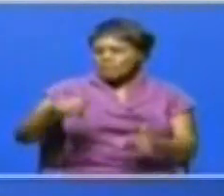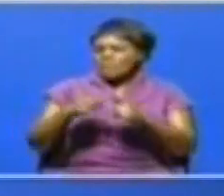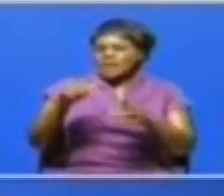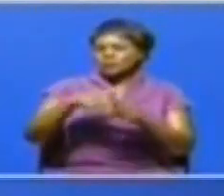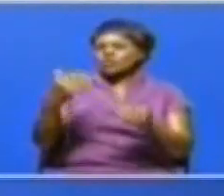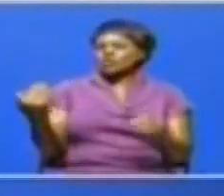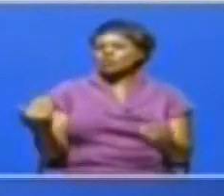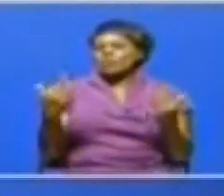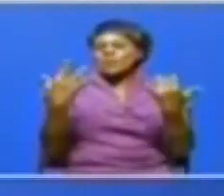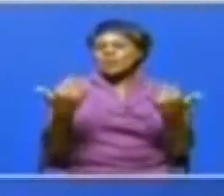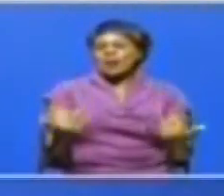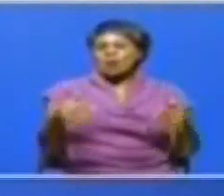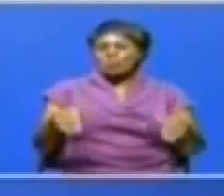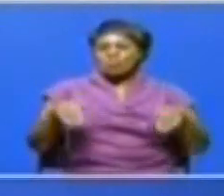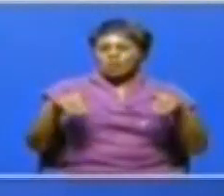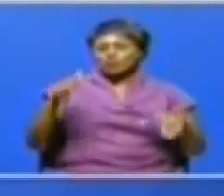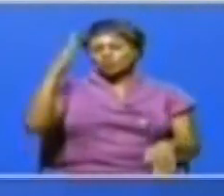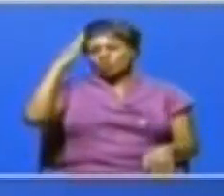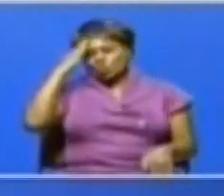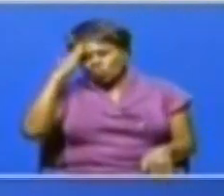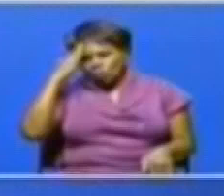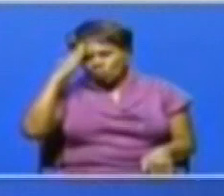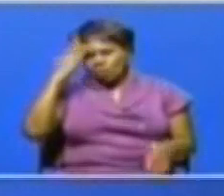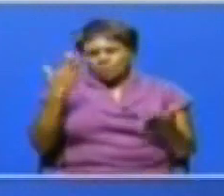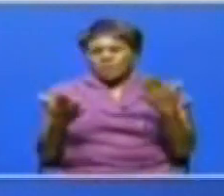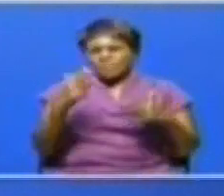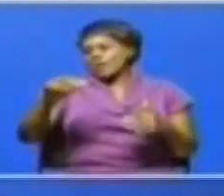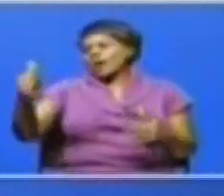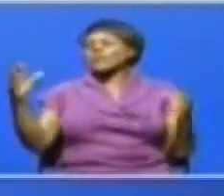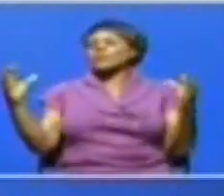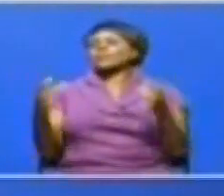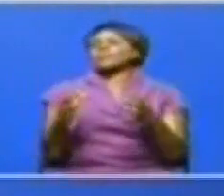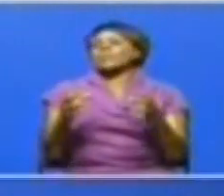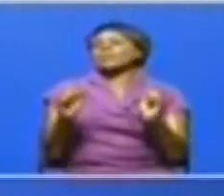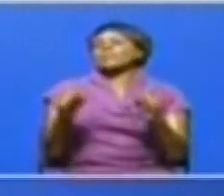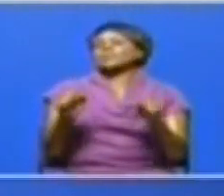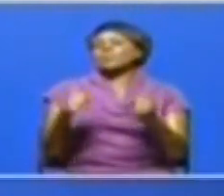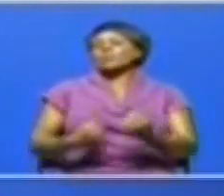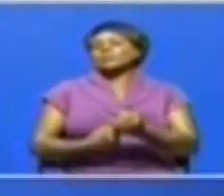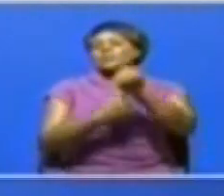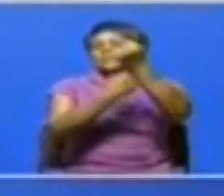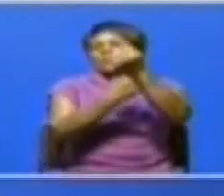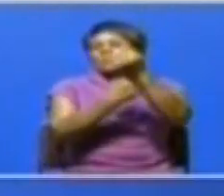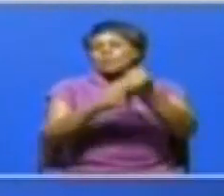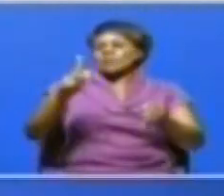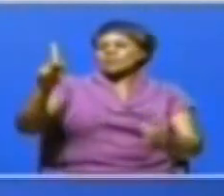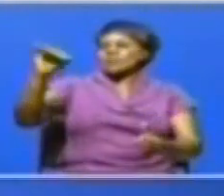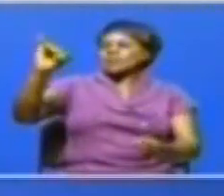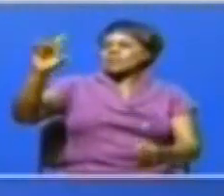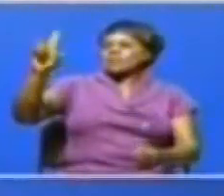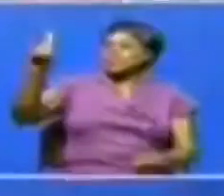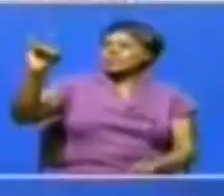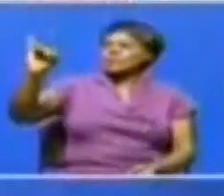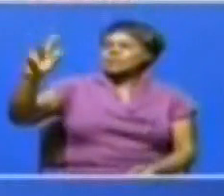akajiondoa. Na hivyo basi tunasubiri kujua iwapo wale wabunge kutoka mirengo mingine wataweza kumuunga mkono Kithure Kindiki.